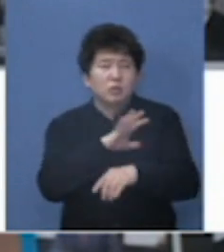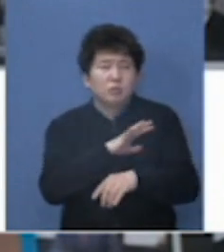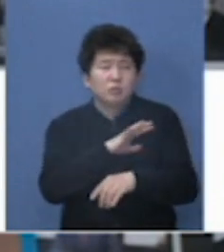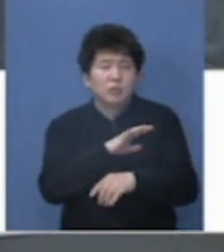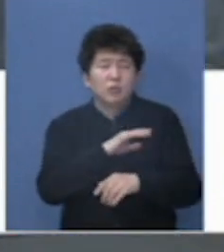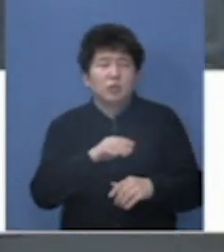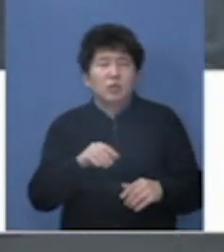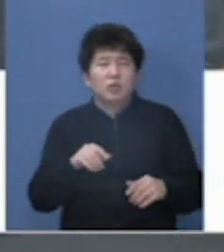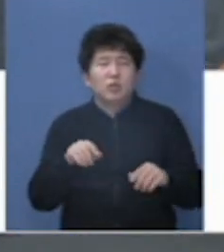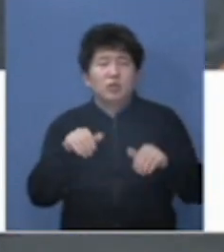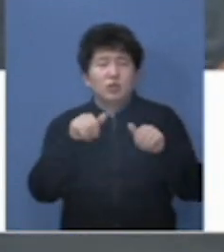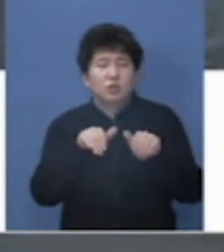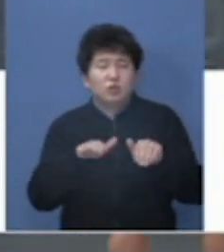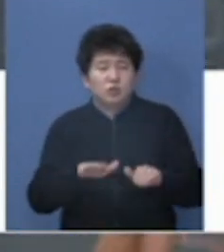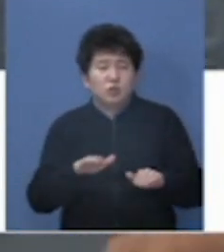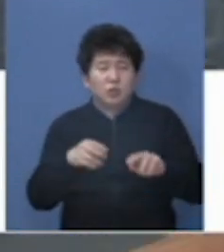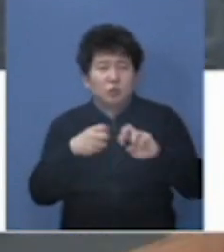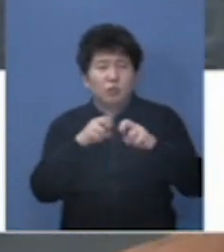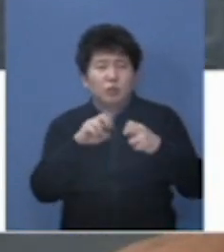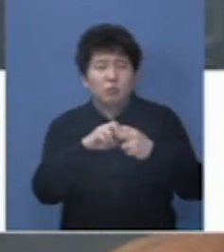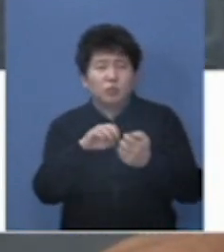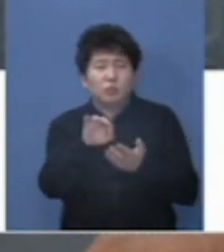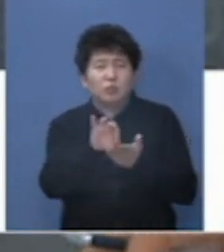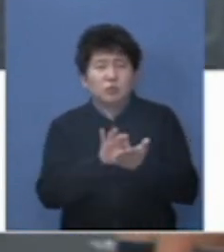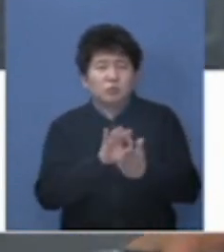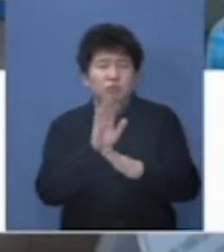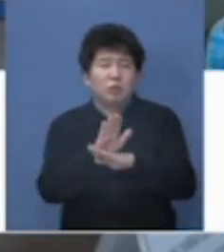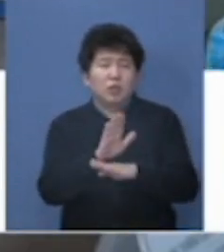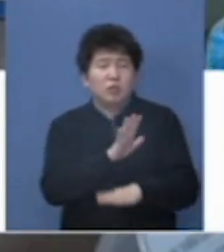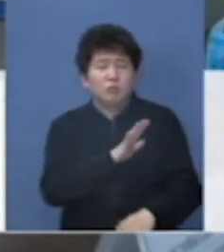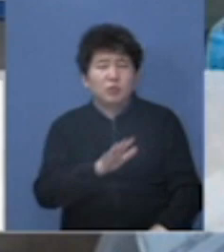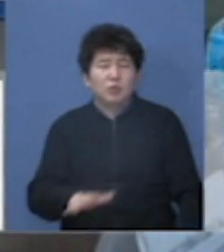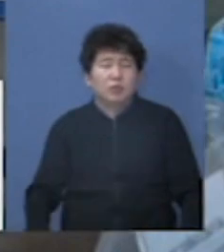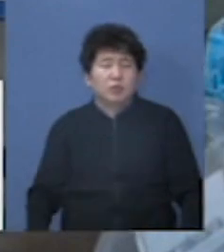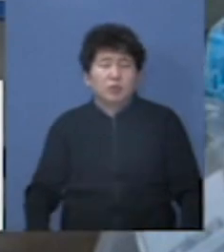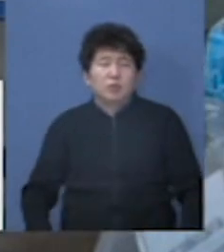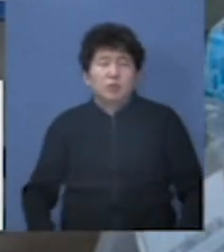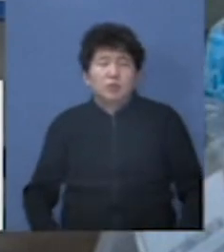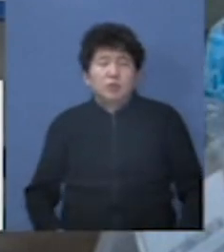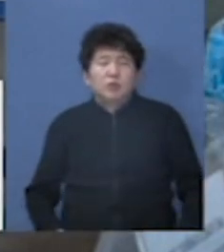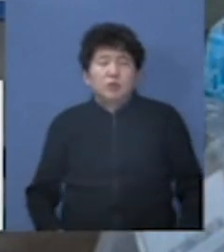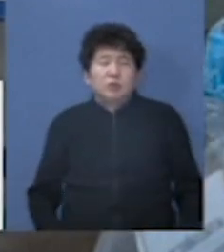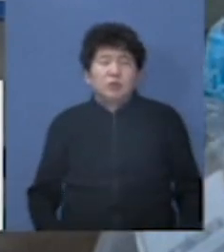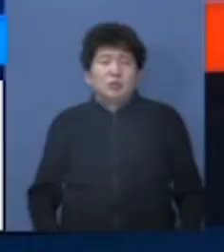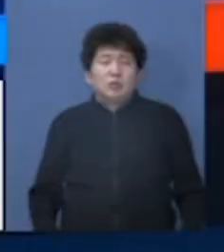туралы ұсыныс енгізілді. Қарақат Жақсылыққызы, Алексей Сафонов, Елнұр Нұрайқанов, Алтай Ақпарат.